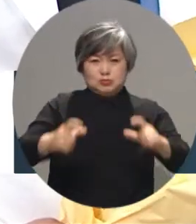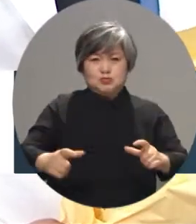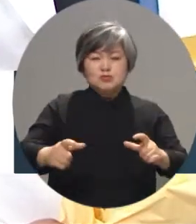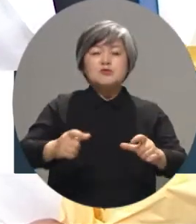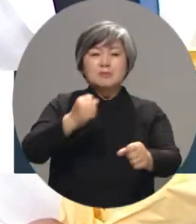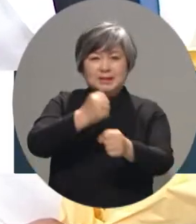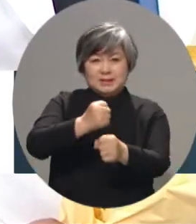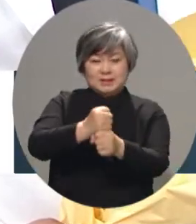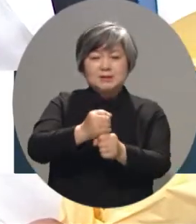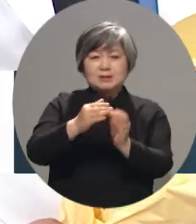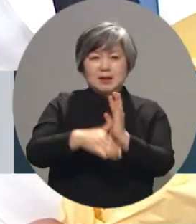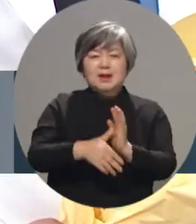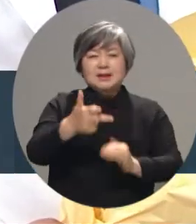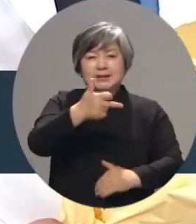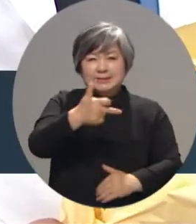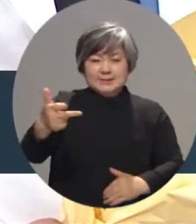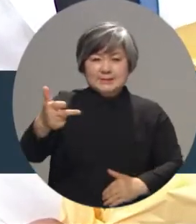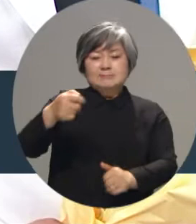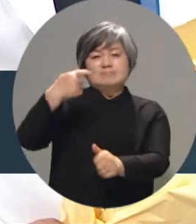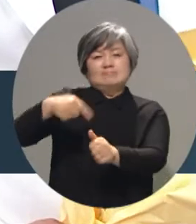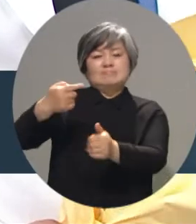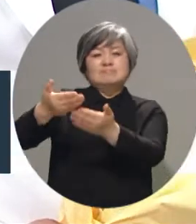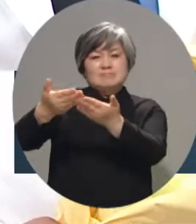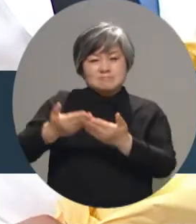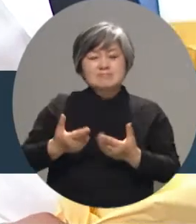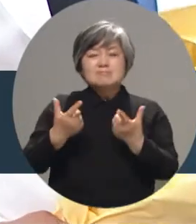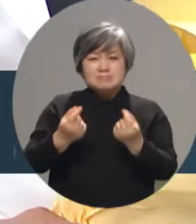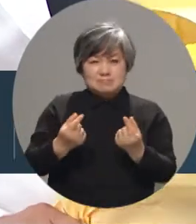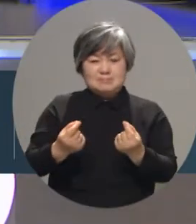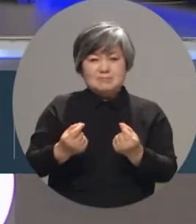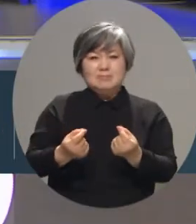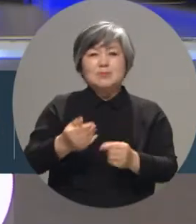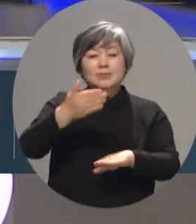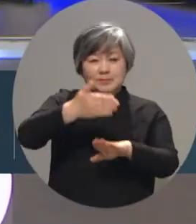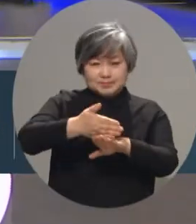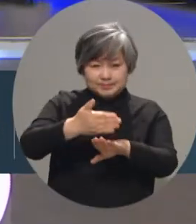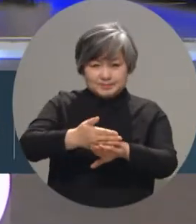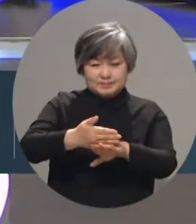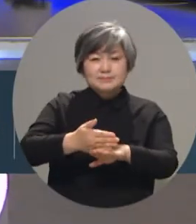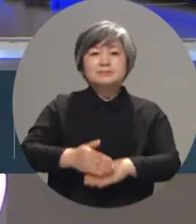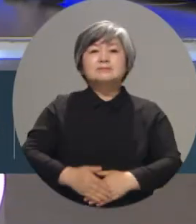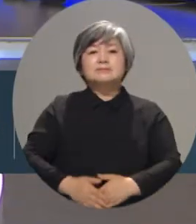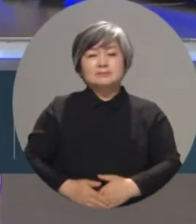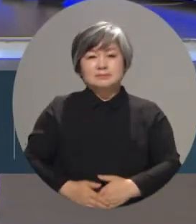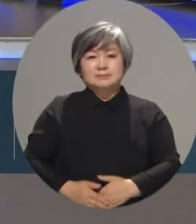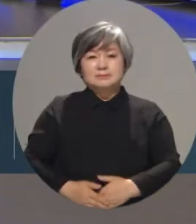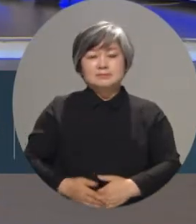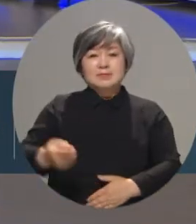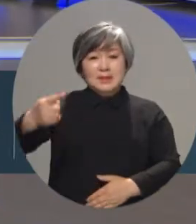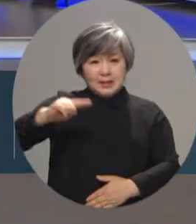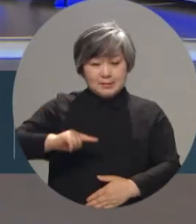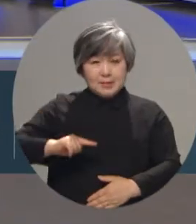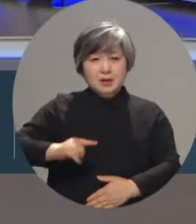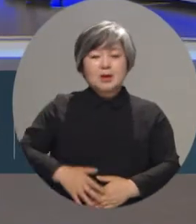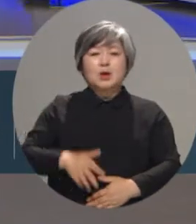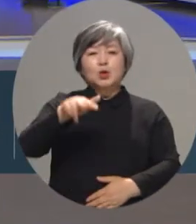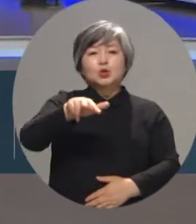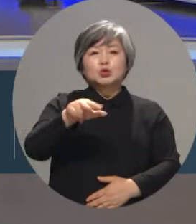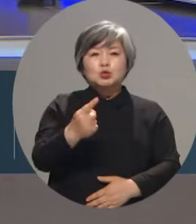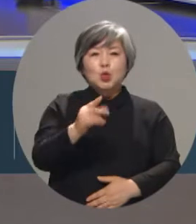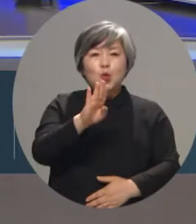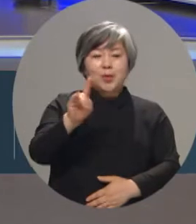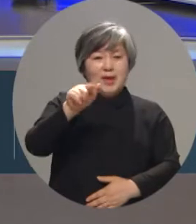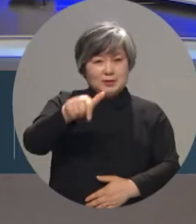나가는데 큰 교훈으로 삼도록 하겠습니다. 네, 후보님 고맙습니다. 네, 이번에는 조배숙